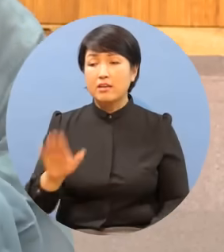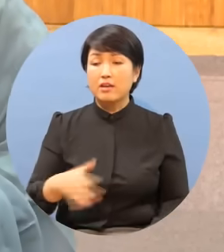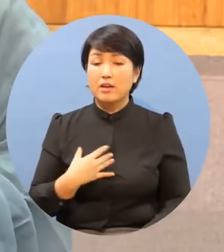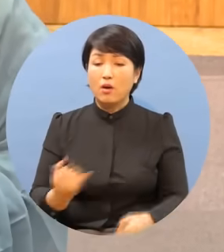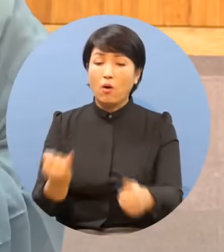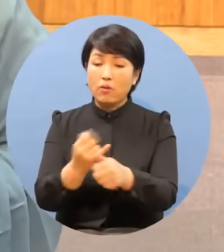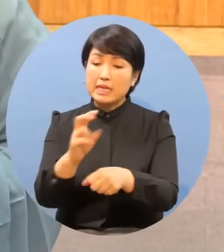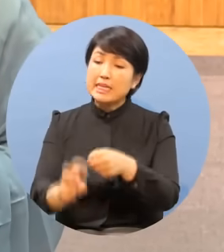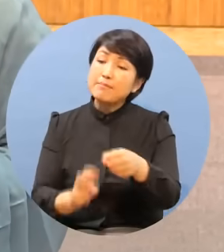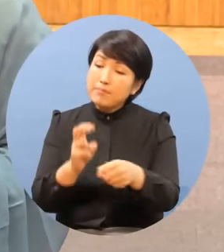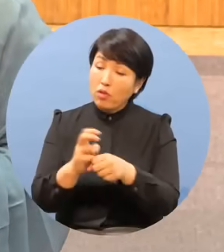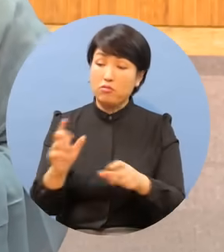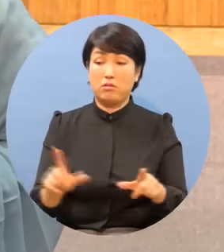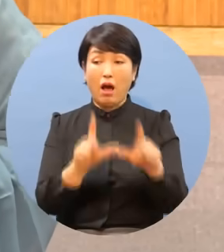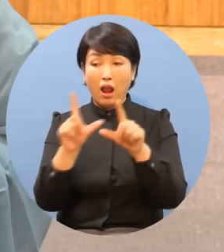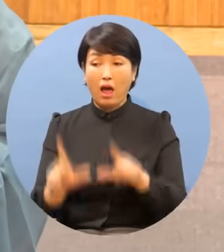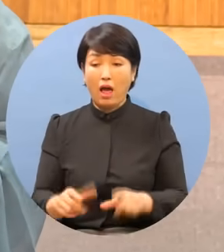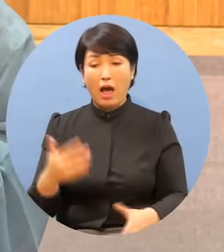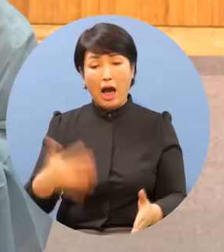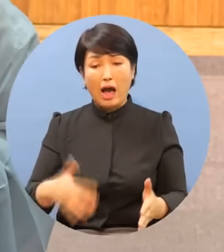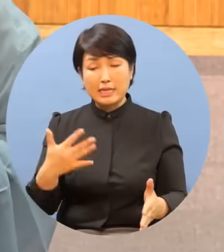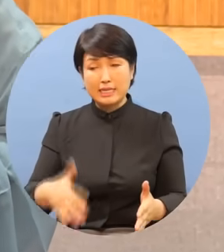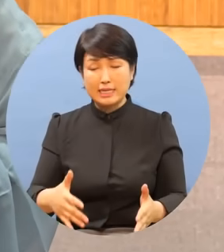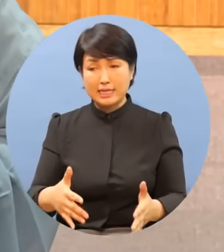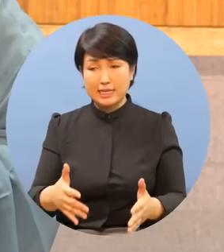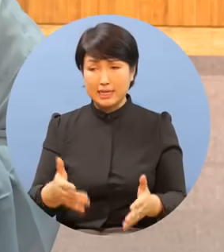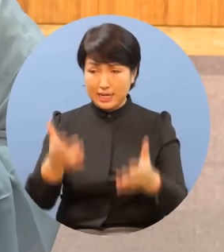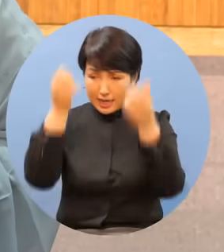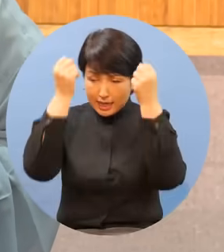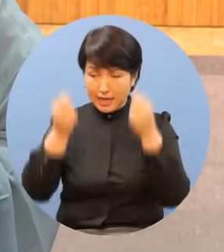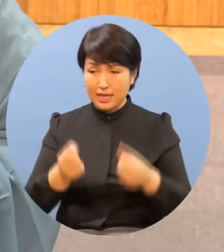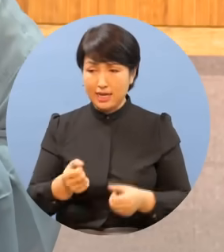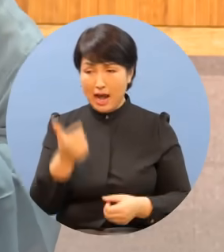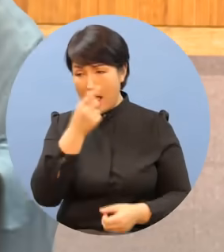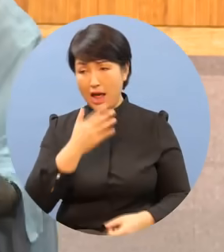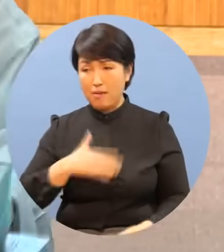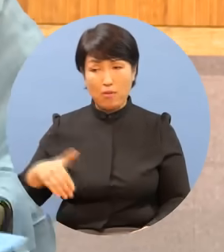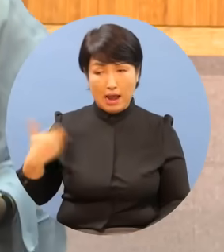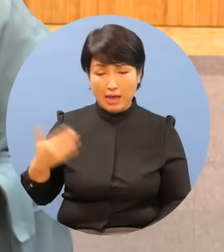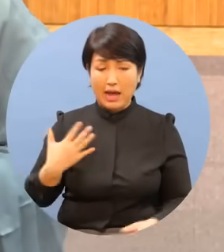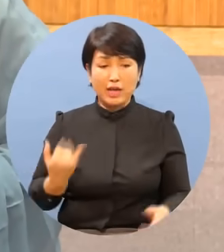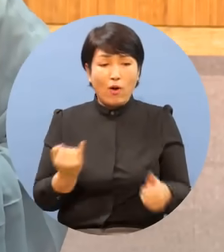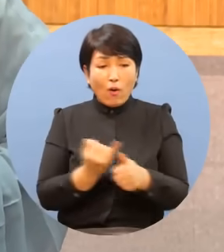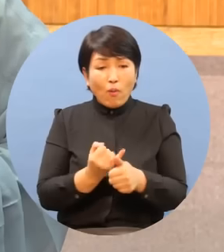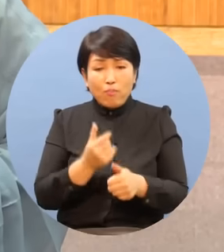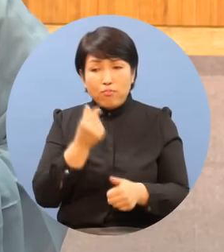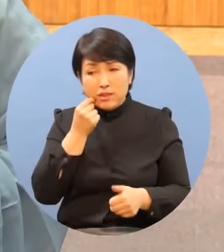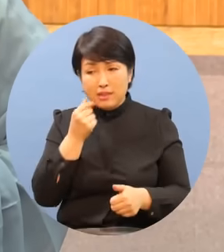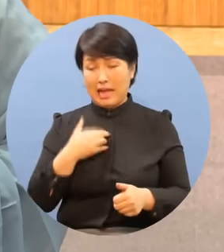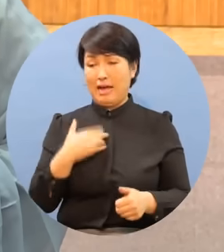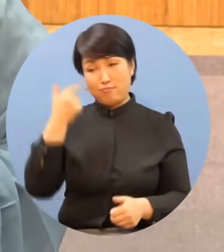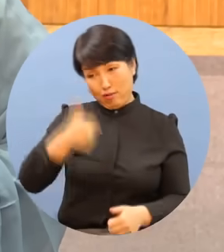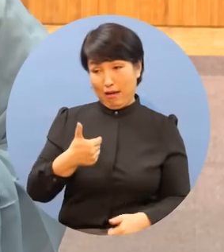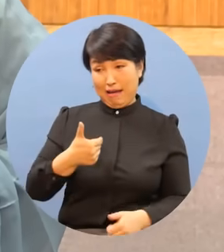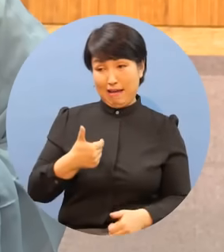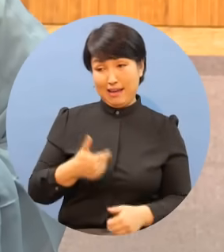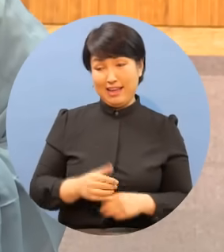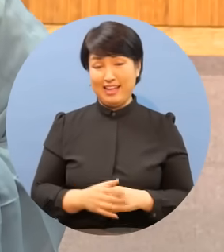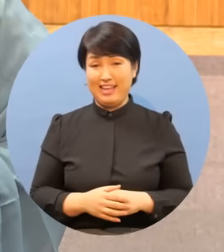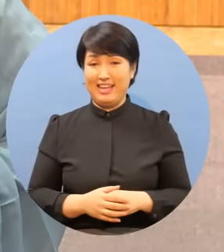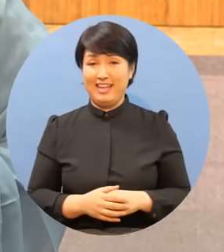저기 결혼해가 올해 20년 살면서 그걸 아직도 터득을 못 했어요? 그걸 결혼 안 해본 나한테 물어요?